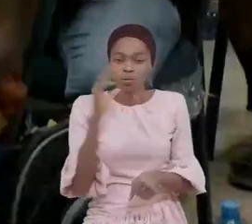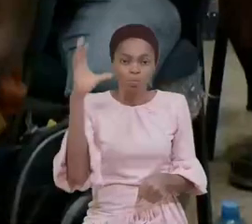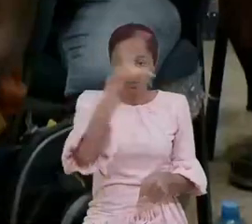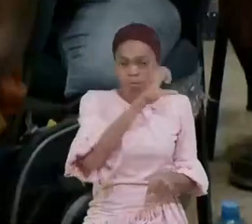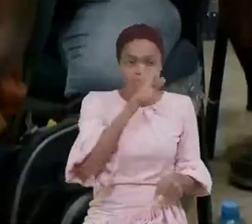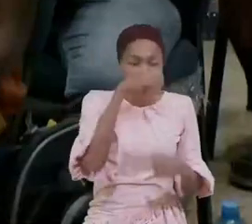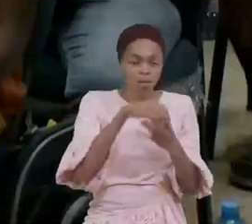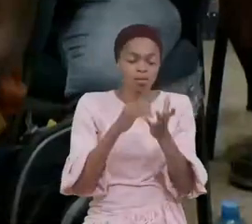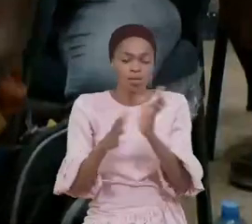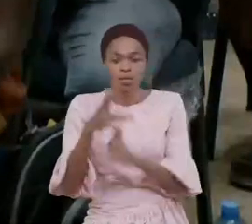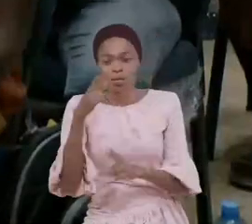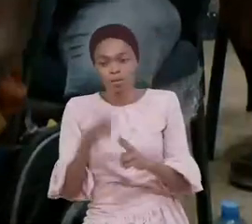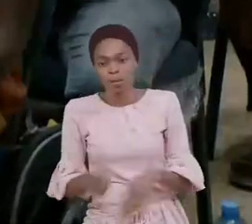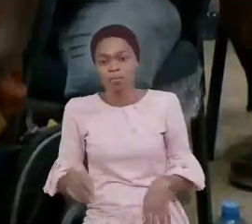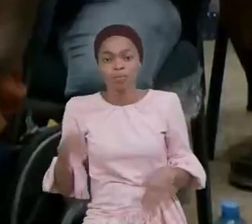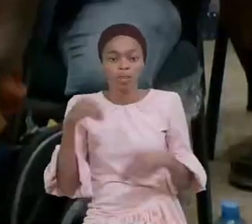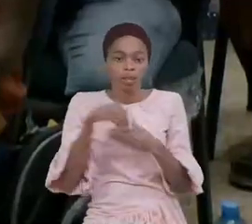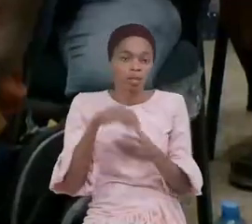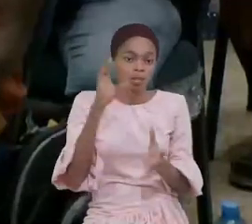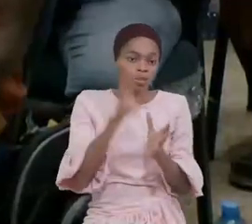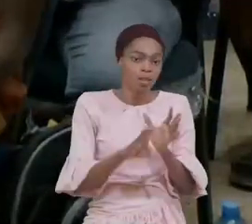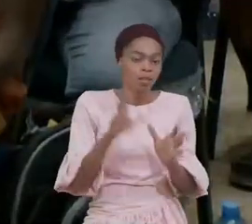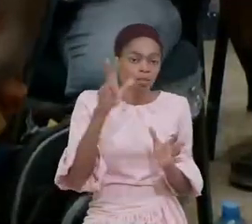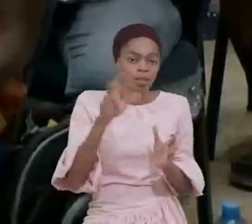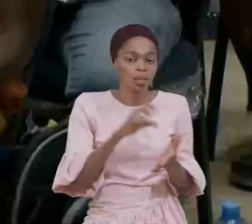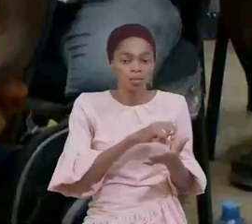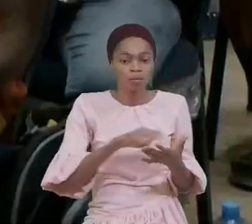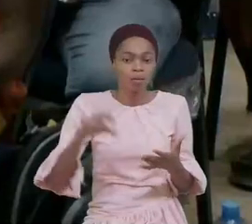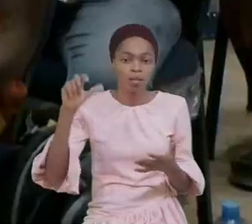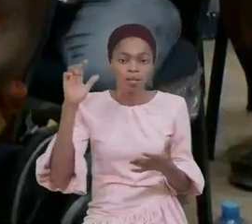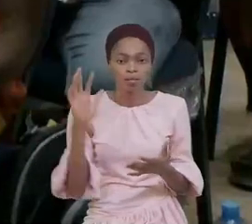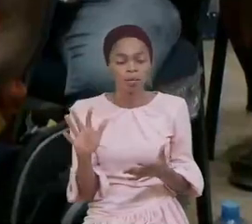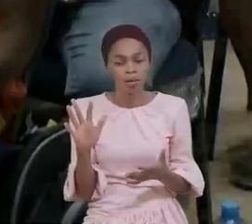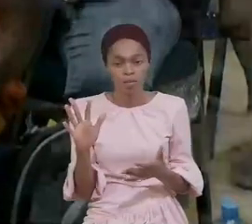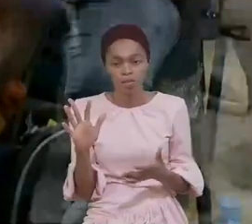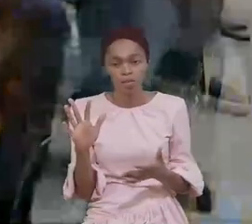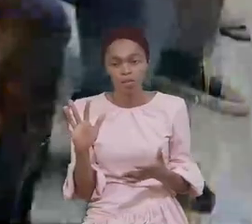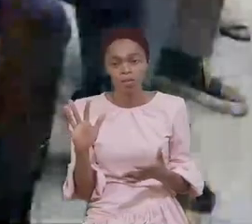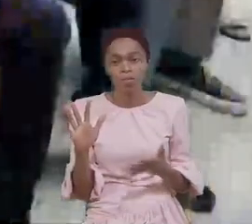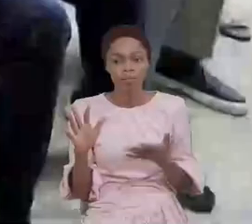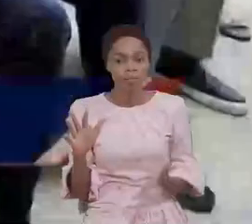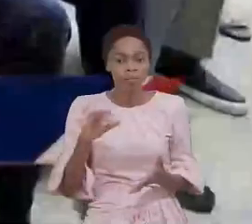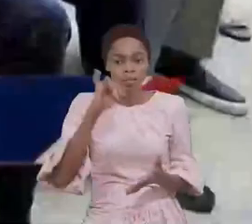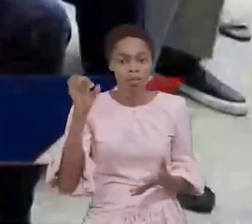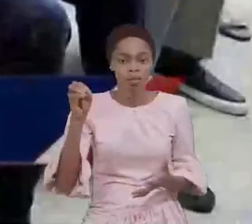manqués là-bas au nom de Jésus-Christ. On va au chapitre 3, verset 5.